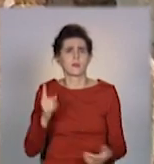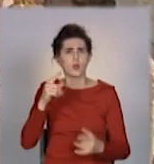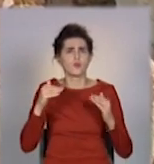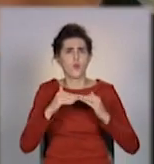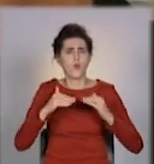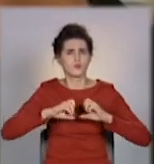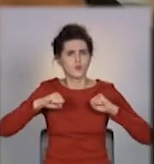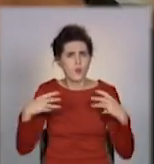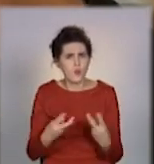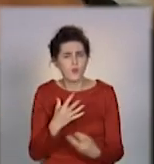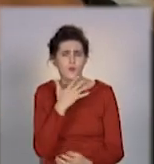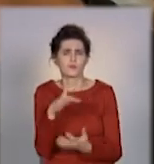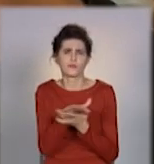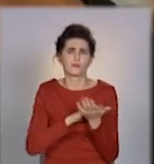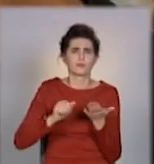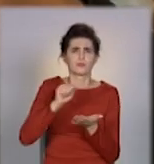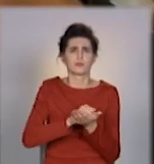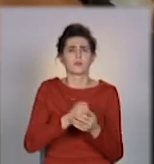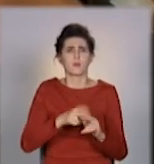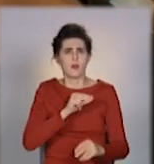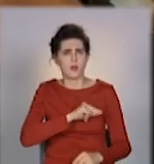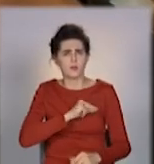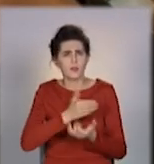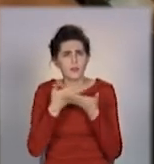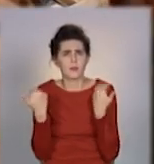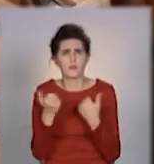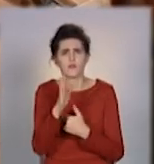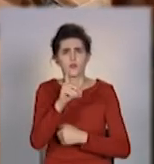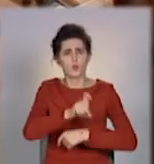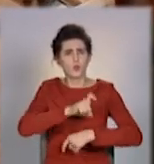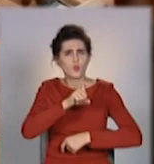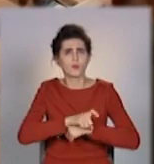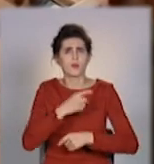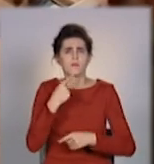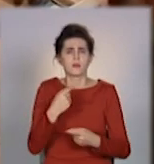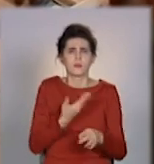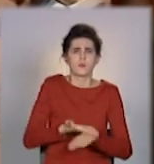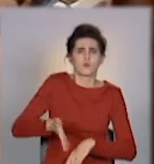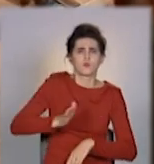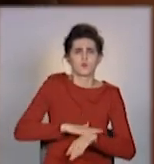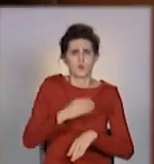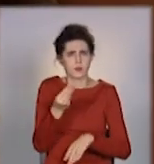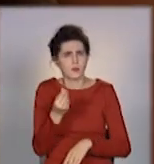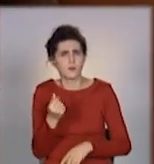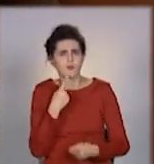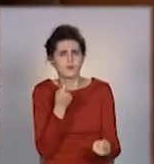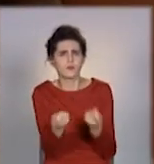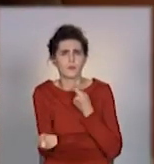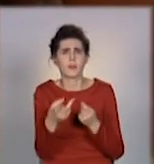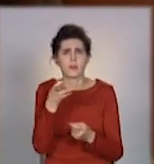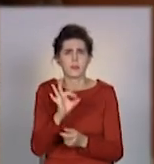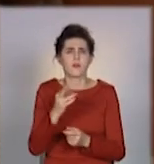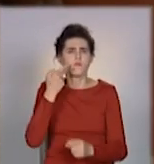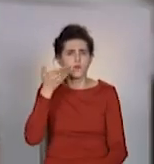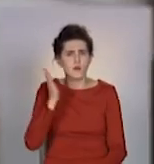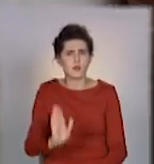сгорел уже наш. Голова сімейства втратив роботу у Донецьку. Семенченки заледве зводять кінці з кінцями. Та вчасну допомогу